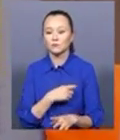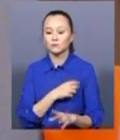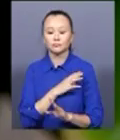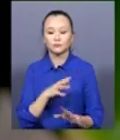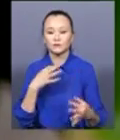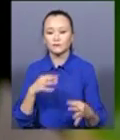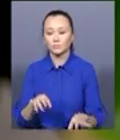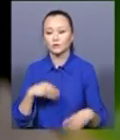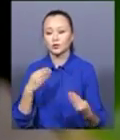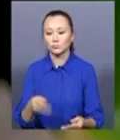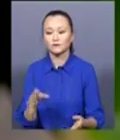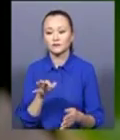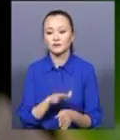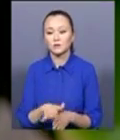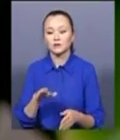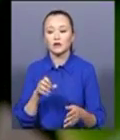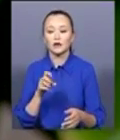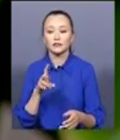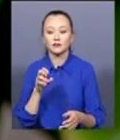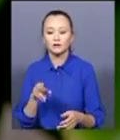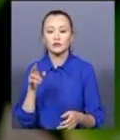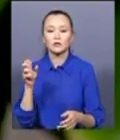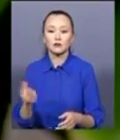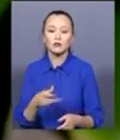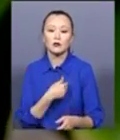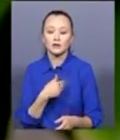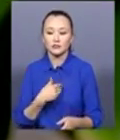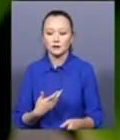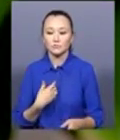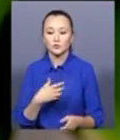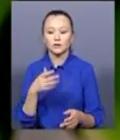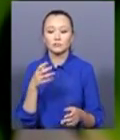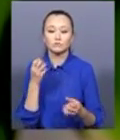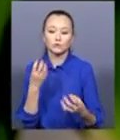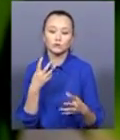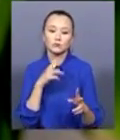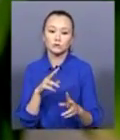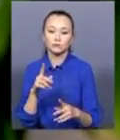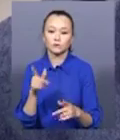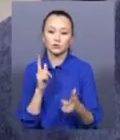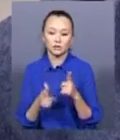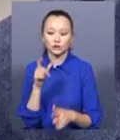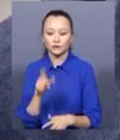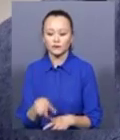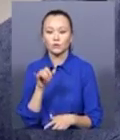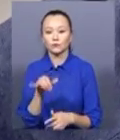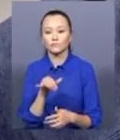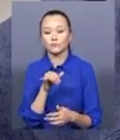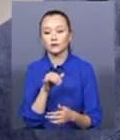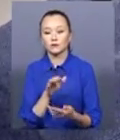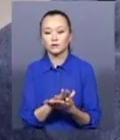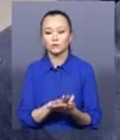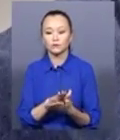абсолютную свободу. Они заполняют свою анкету так, как хотят. А мы лишь контролируем, что это действительно реальный человек, что у него